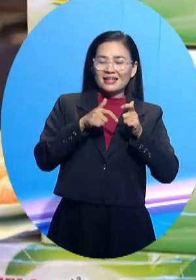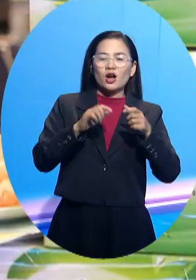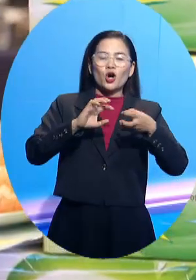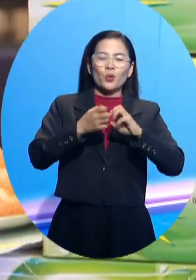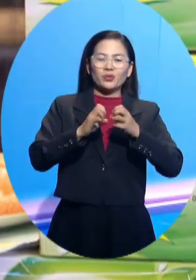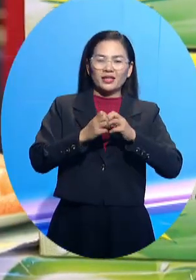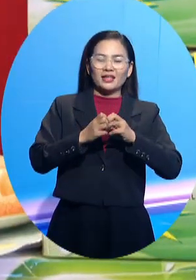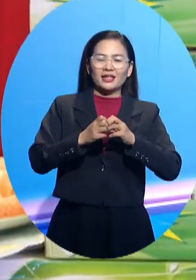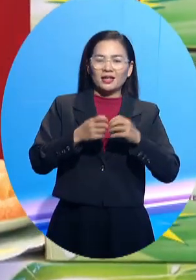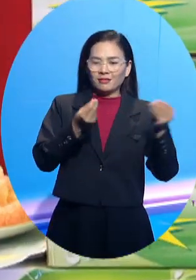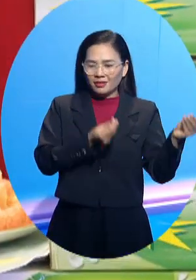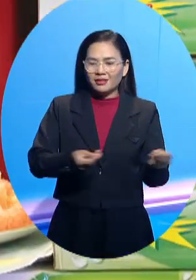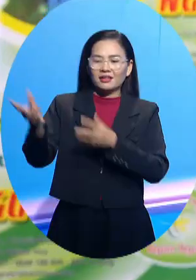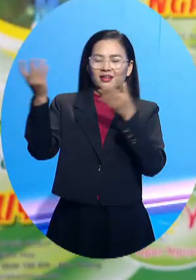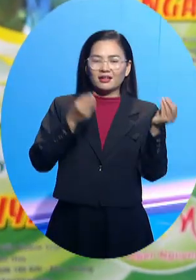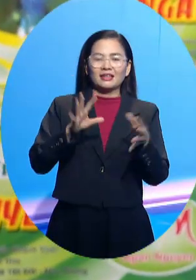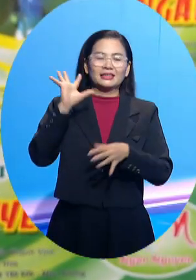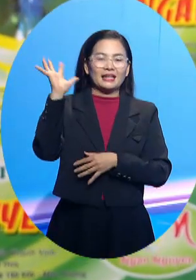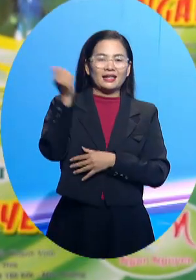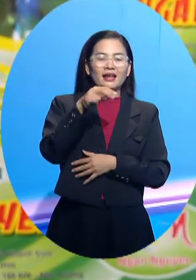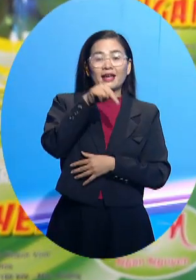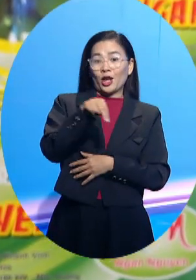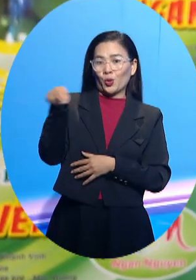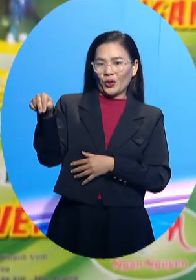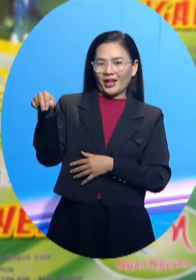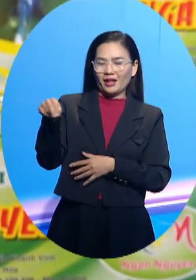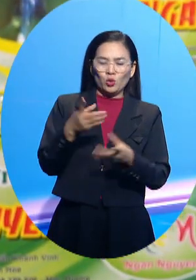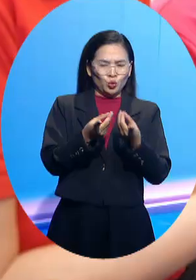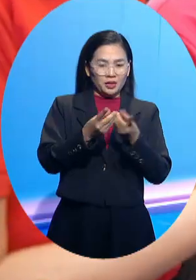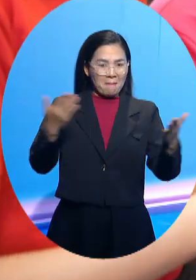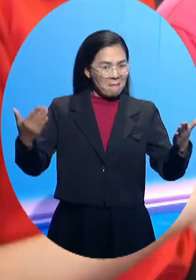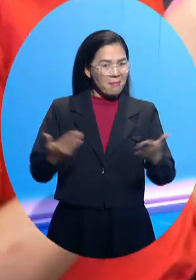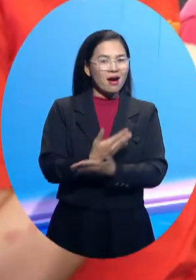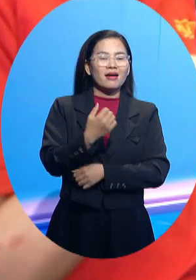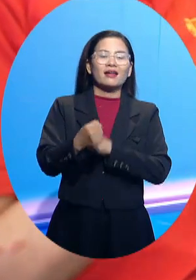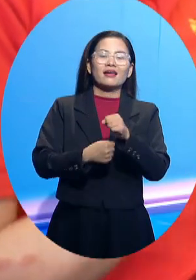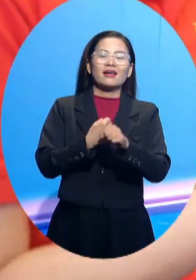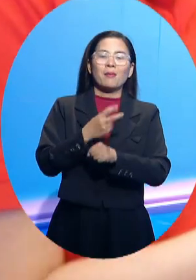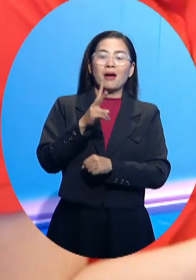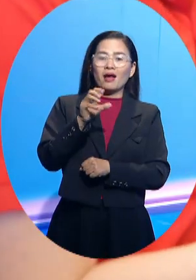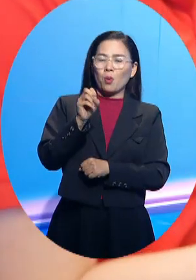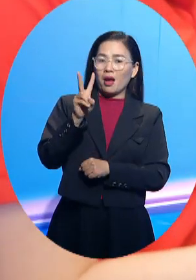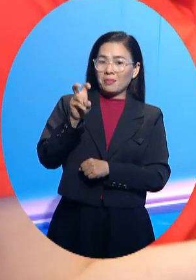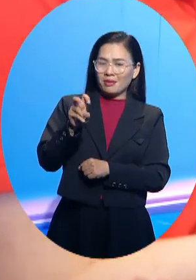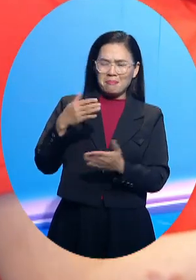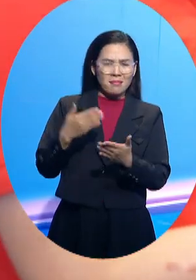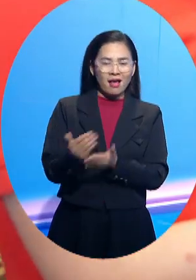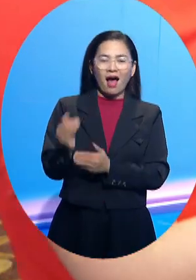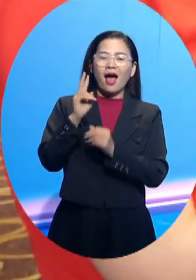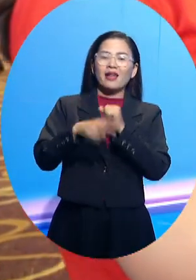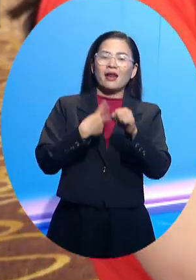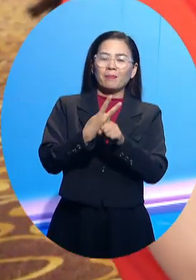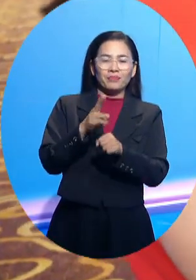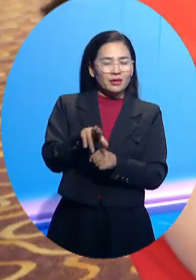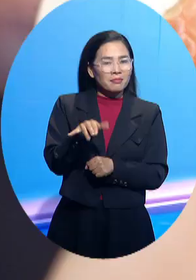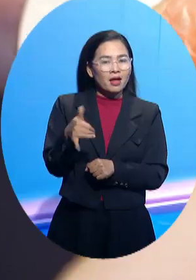nhiệm hữu hạn xuất nhập khẩu trái cây và nông sản Ngân Nguyễn. Đây là doanh nghiệp mới thành lập năm 2020 nhưng rất nhanh nhạy trong xúc